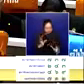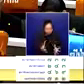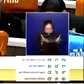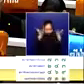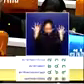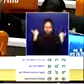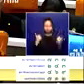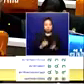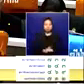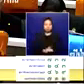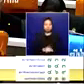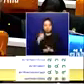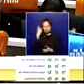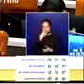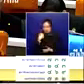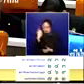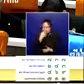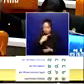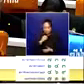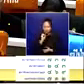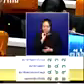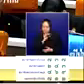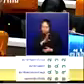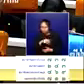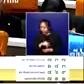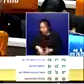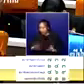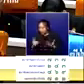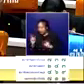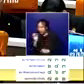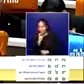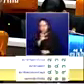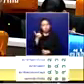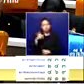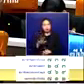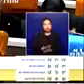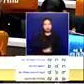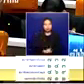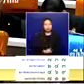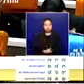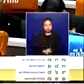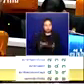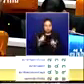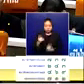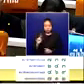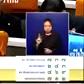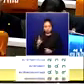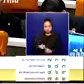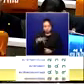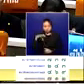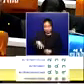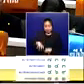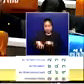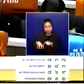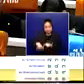ร่องรอยไม่มีใครสามารถบอกที่ไปที่มาได้นะคะรวมทั้งการเปลี่ยนชื่อสถาน